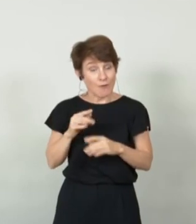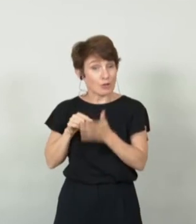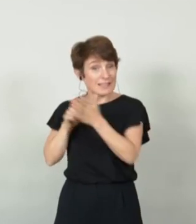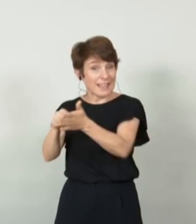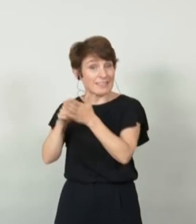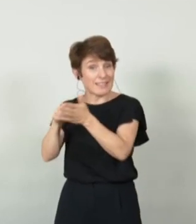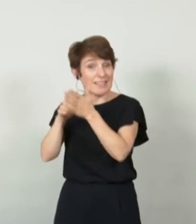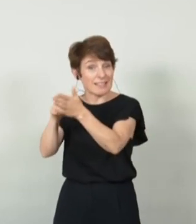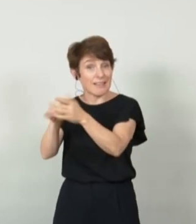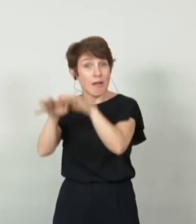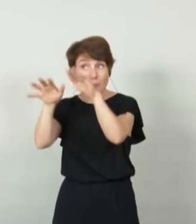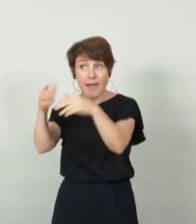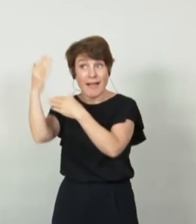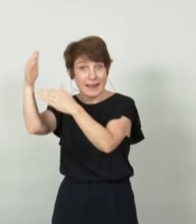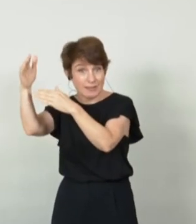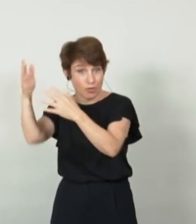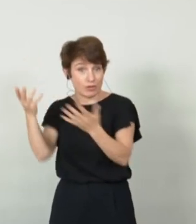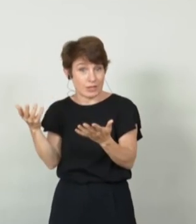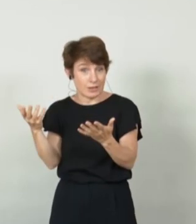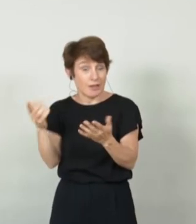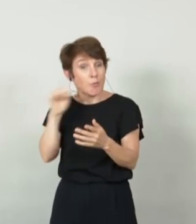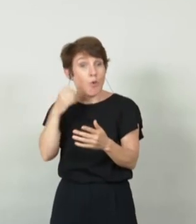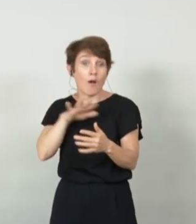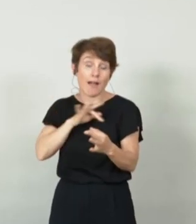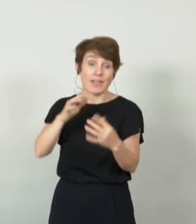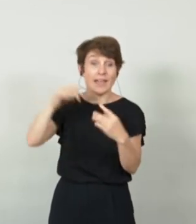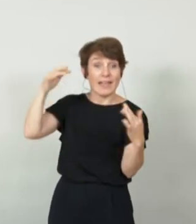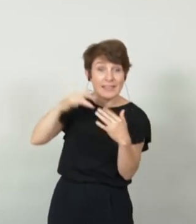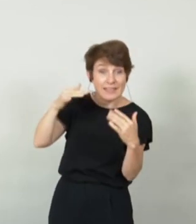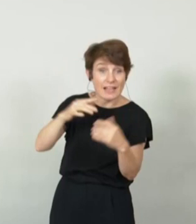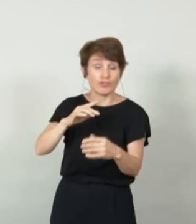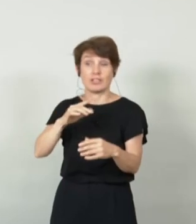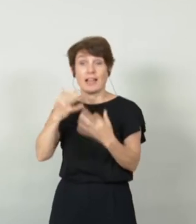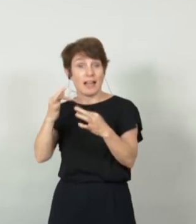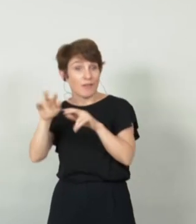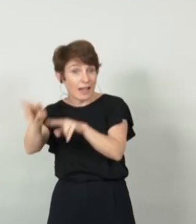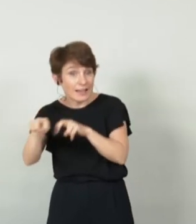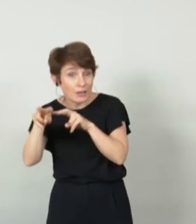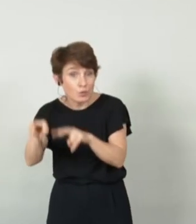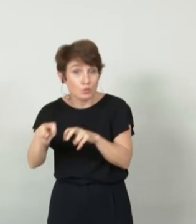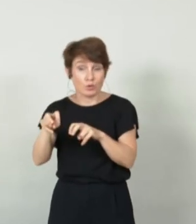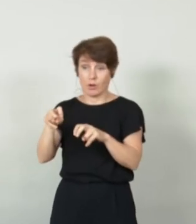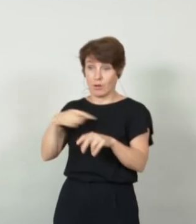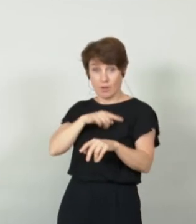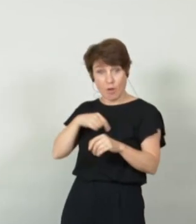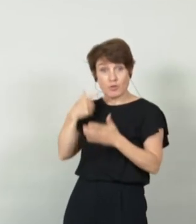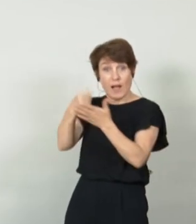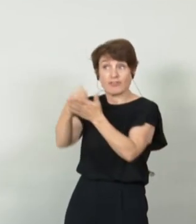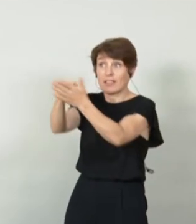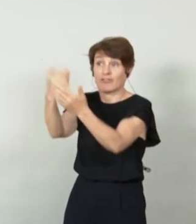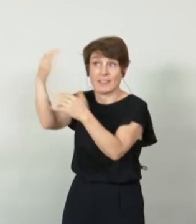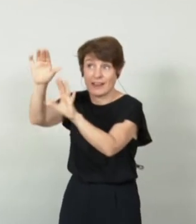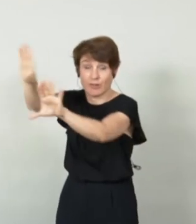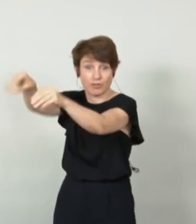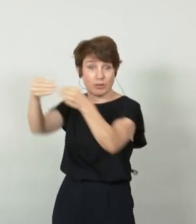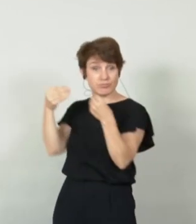créances énergétiquement vous savez pourquoi du point de vue agricole on est devenu importateur net l'année prochaine on a plus